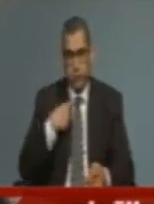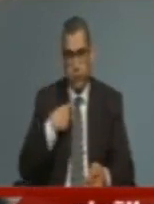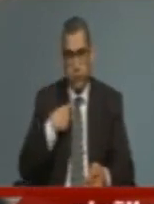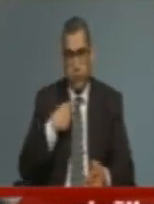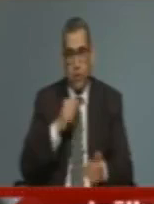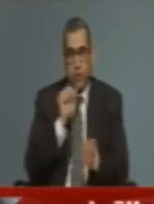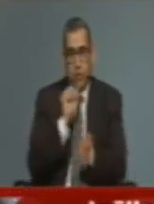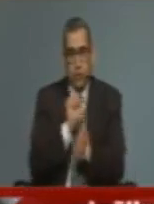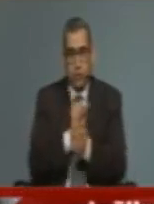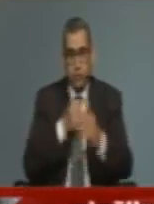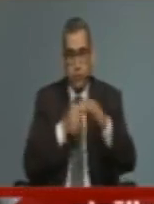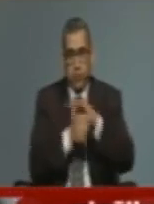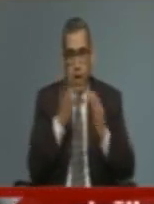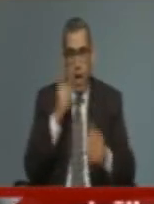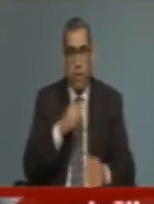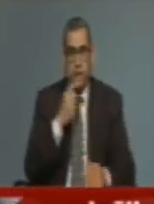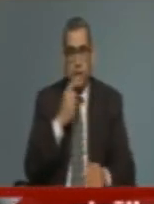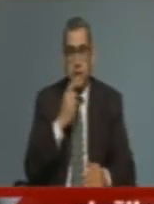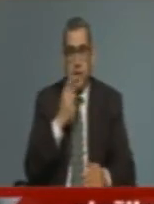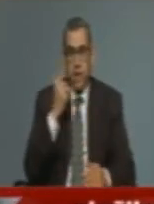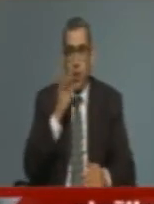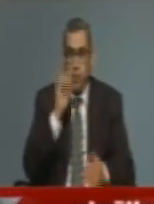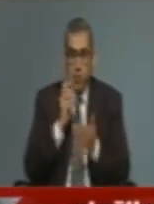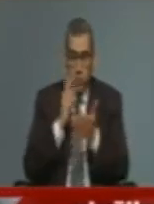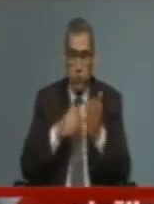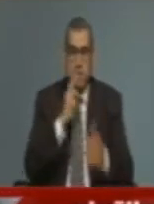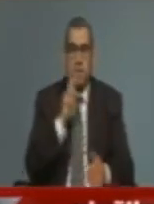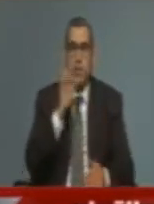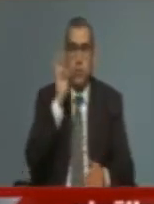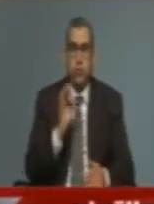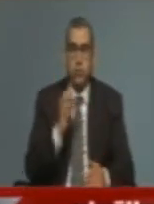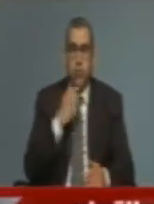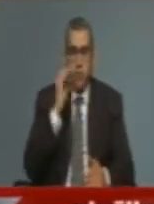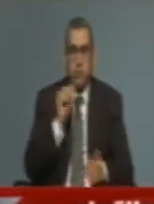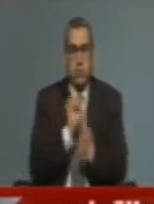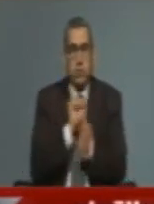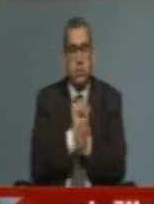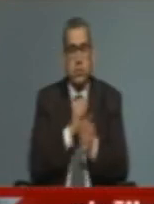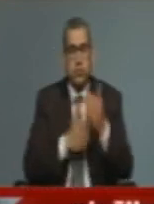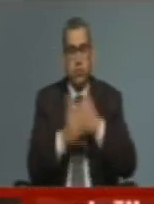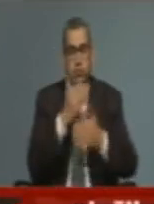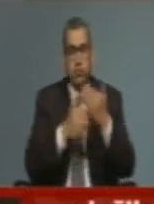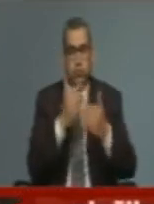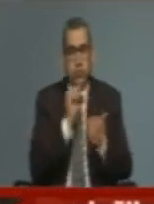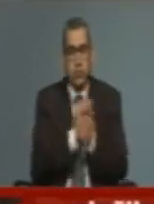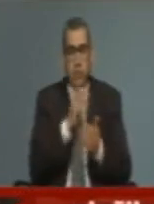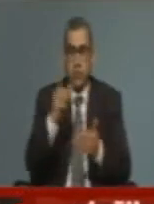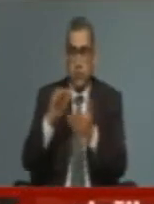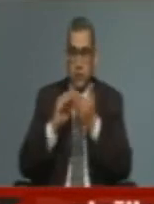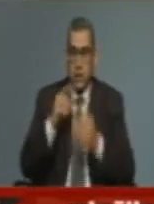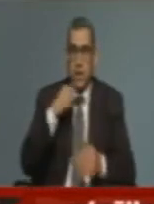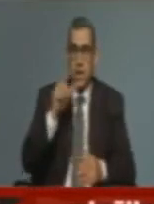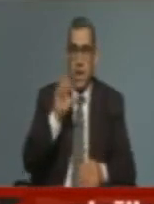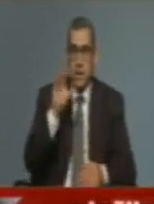بنفذ فيه اكتر من 70 سنه. قضيت اللي قضيته، وجيت حضرتك انت فكيت الكرب